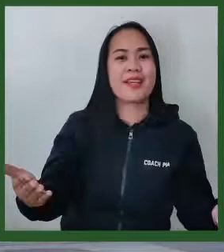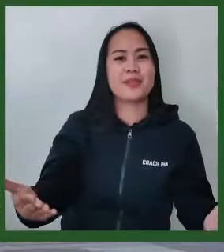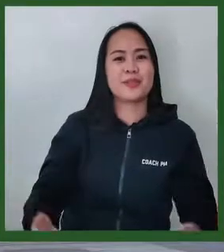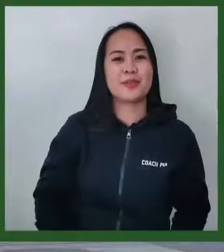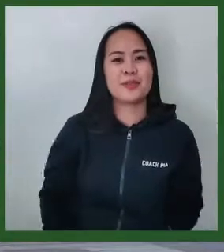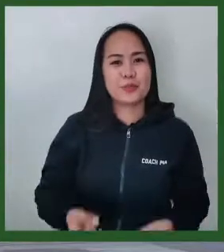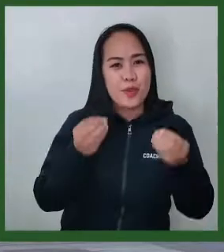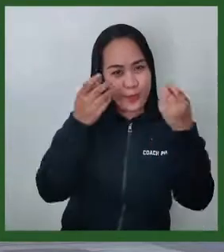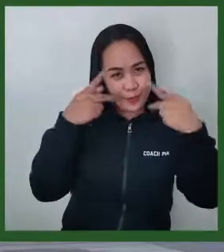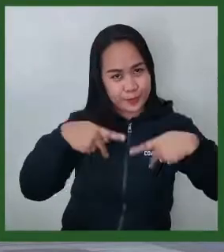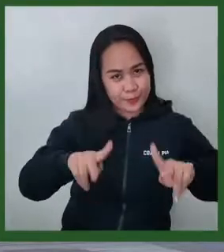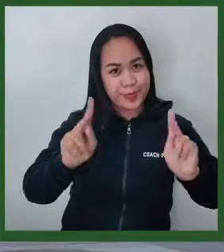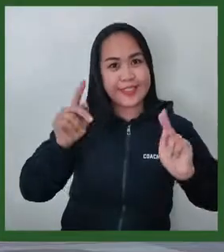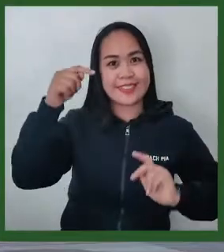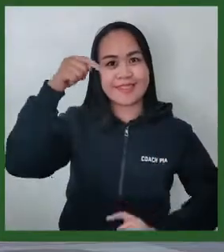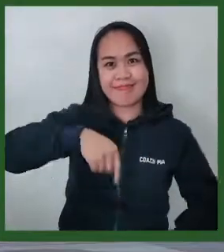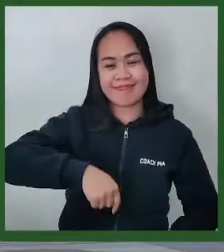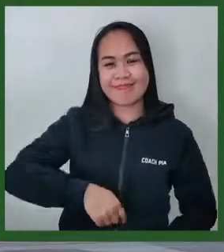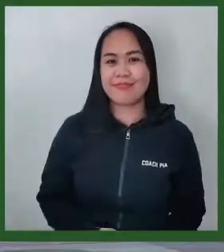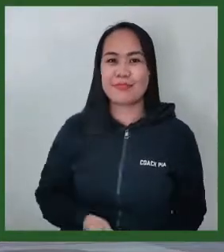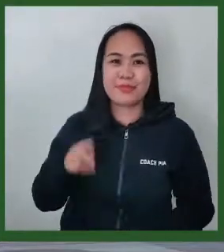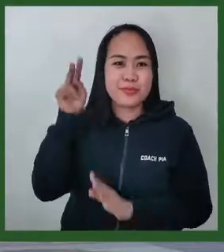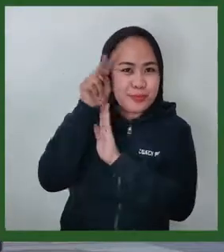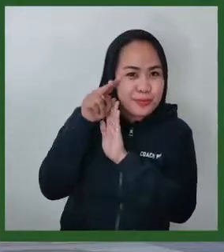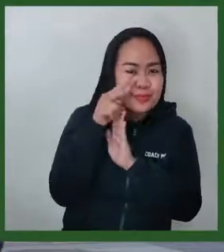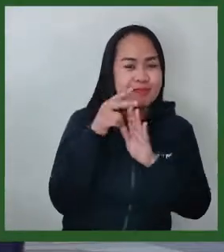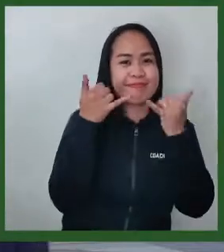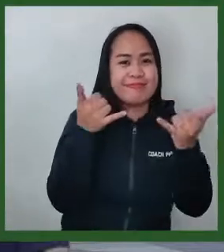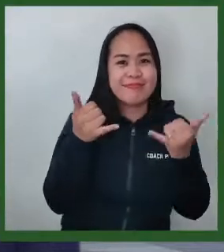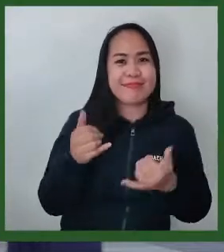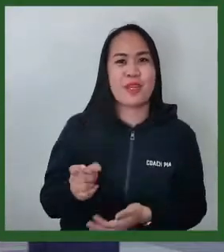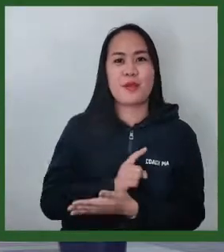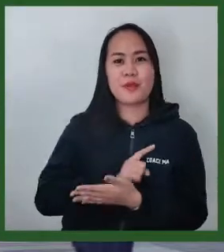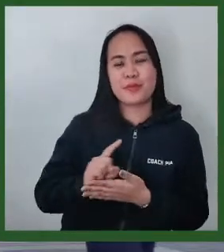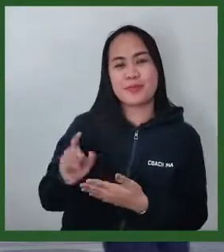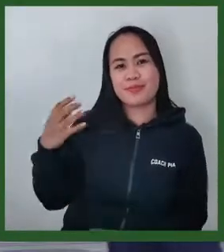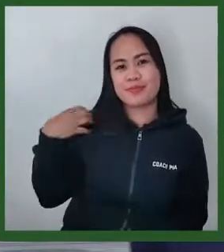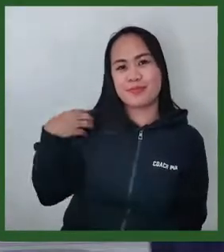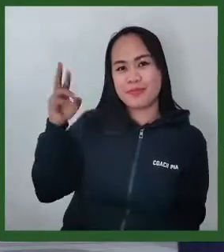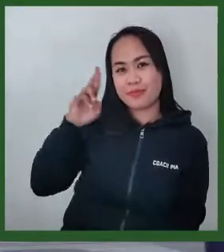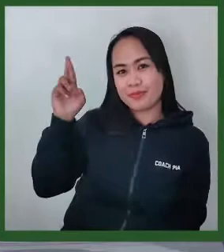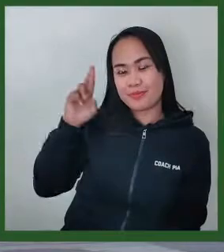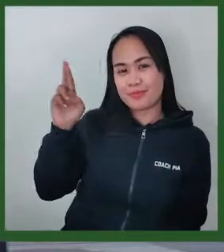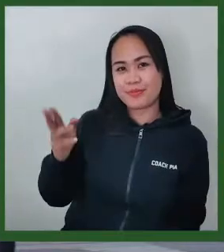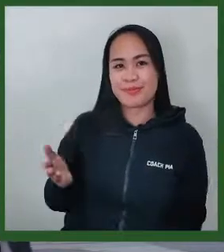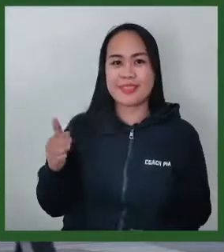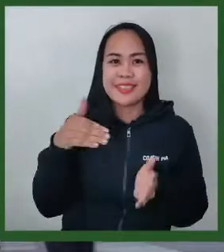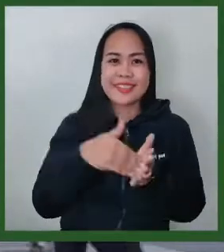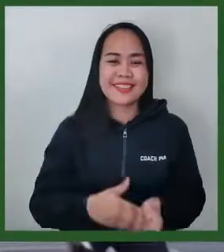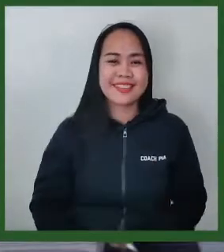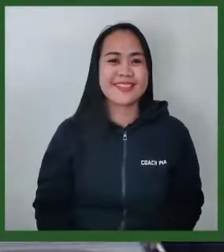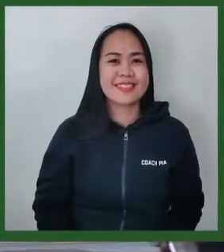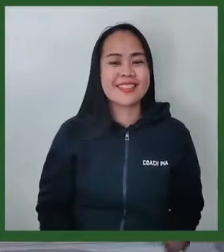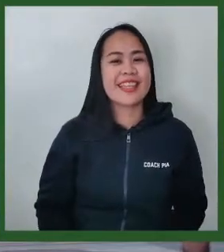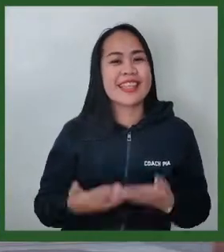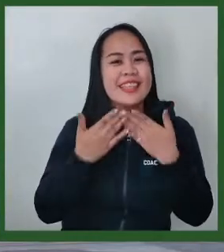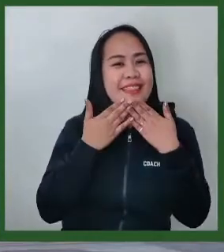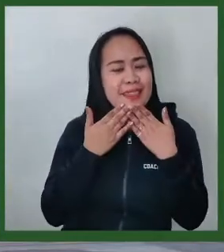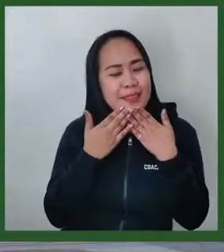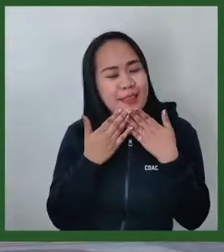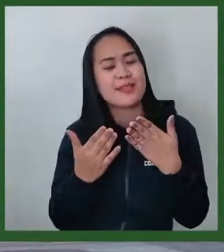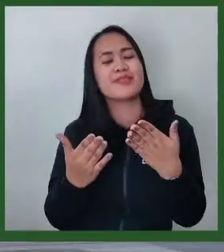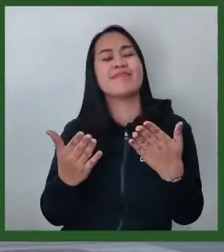pagkakataon para dito naman makapag-shoot ng aming weekly Kapitan's Report. So muli, ang aming pagpapasalamat sa